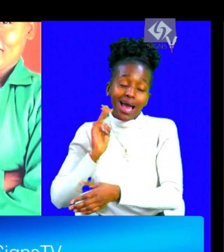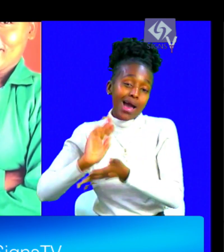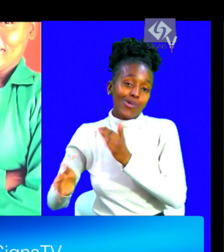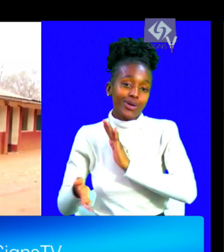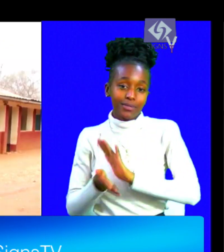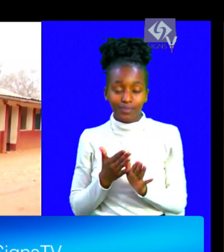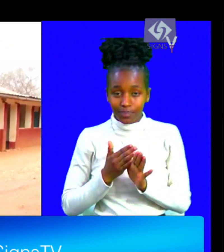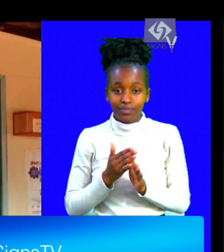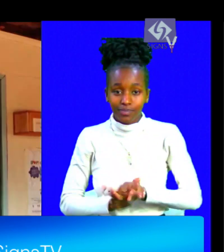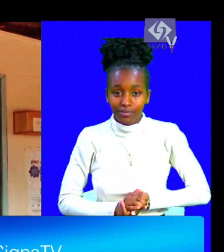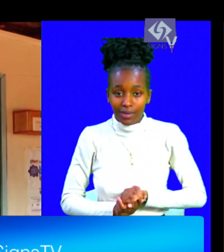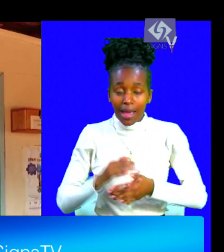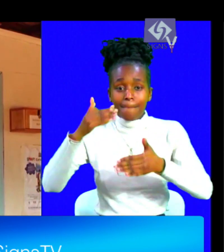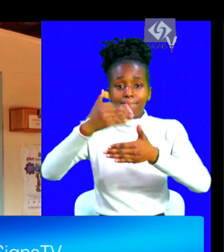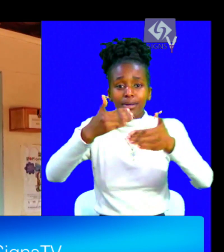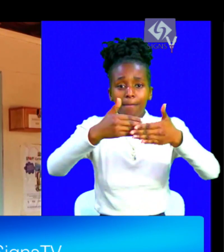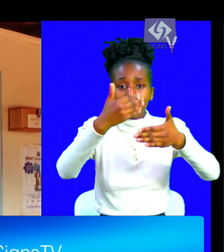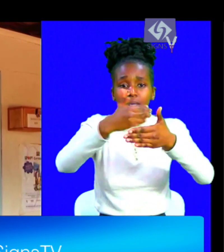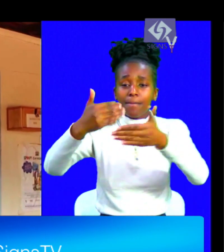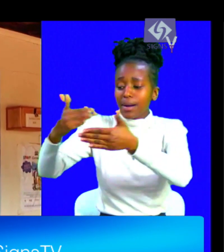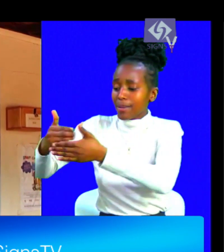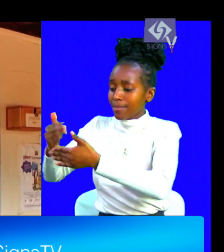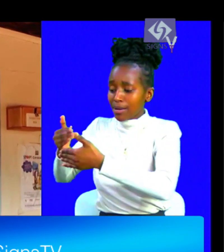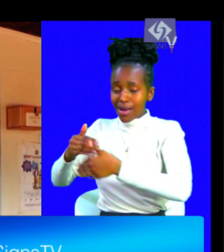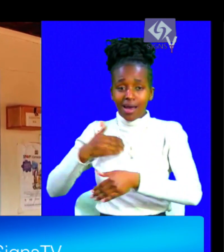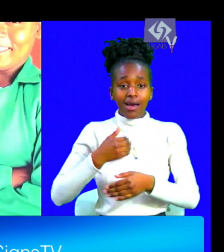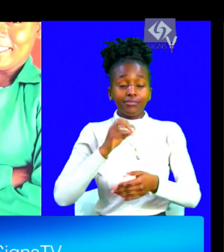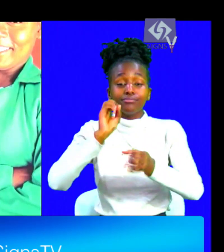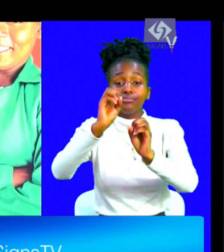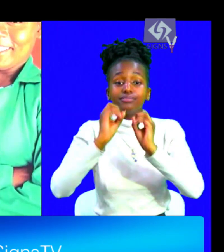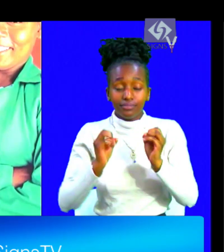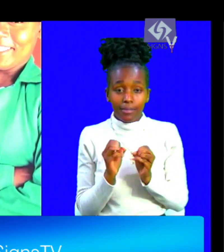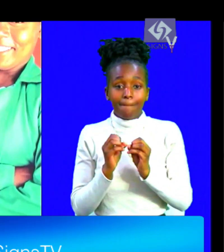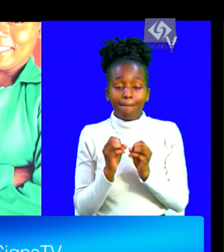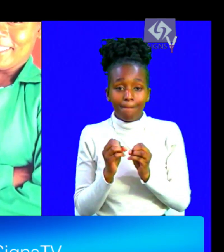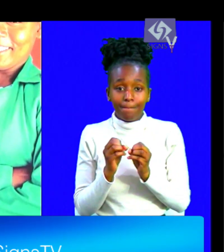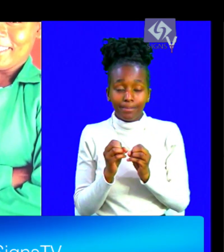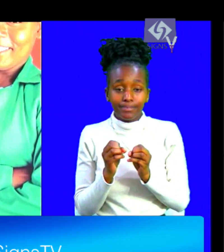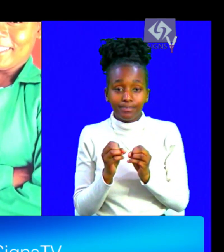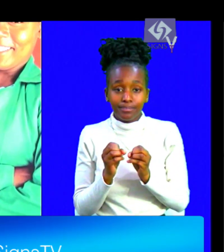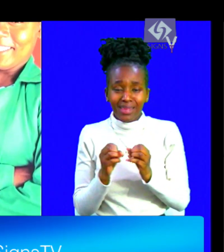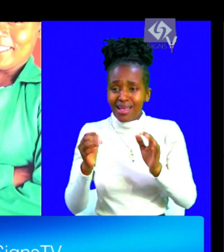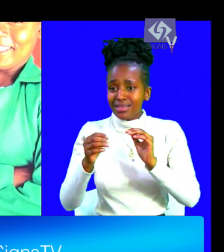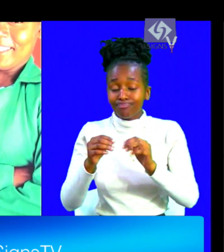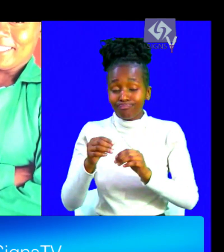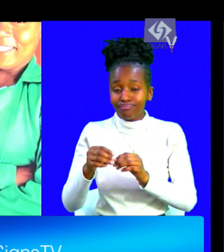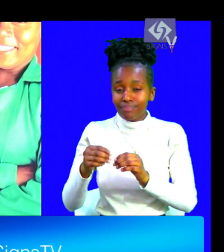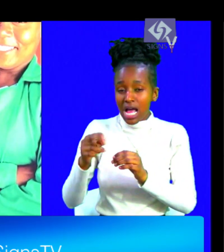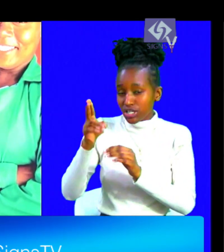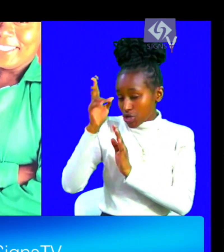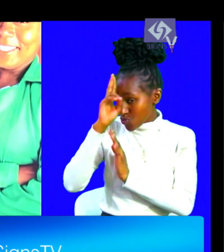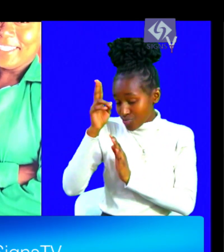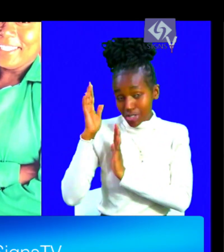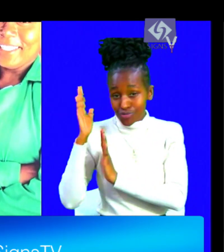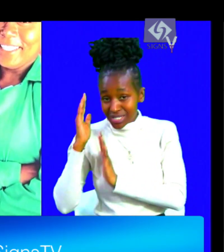hakuna fence, hakuna ule ukuta ambao unazingira zile facilities. Kwa hiyo pia ulinzi wa wagonjwa na vile